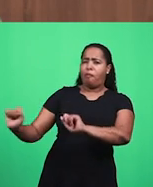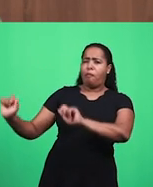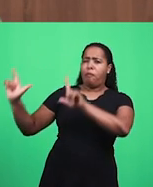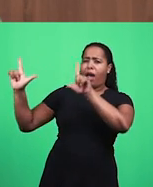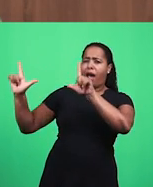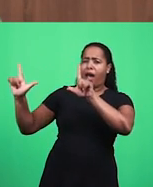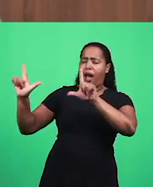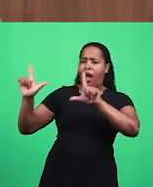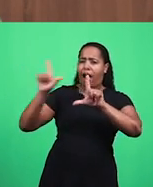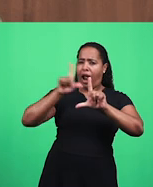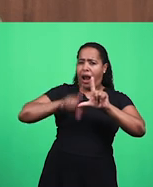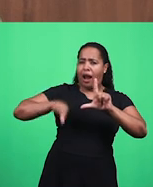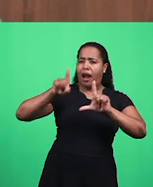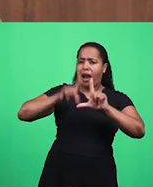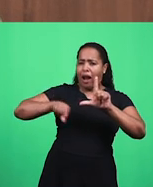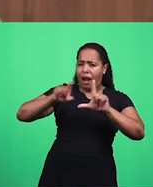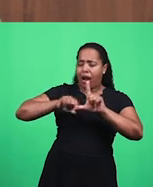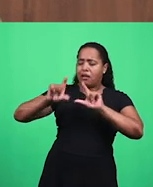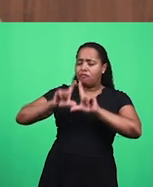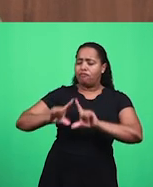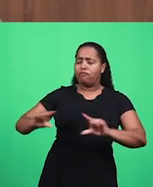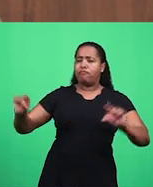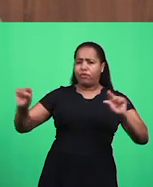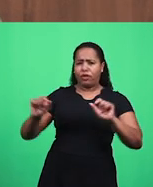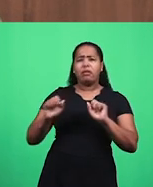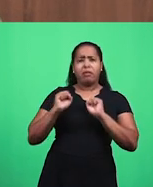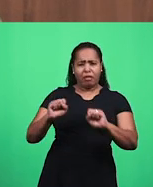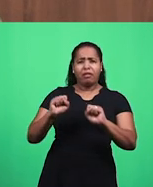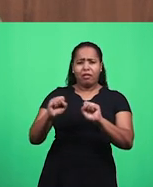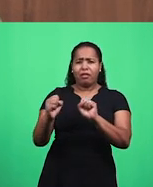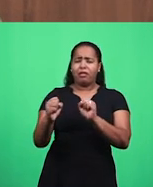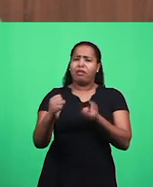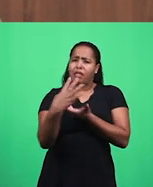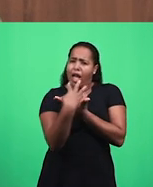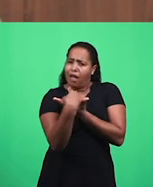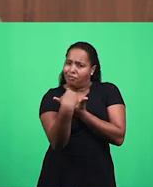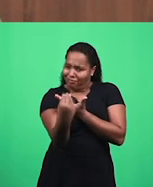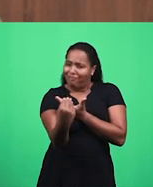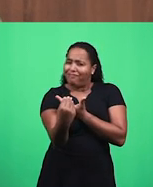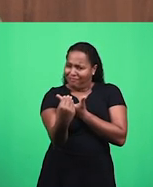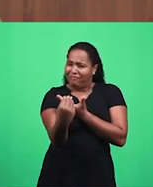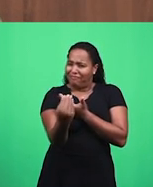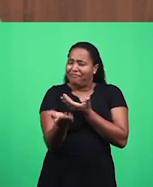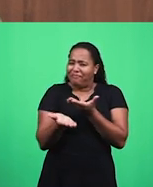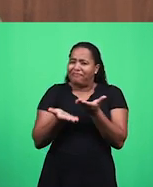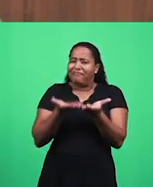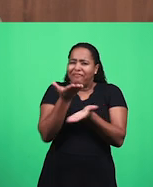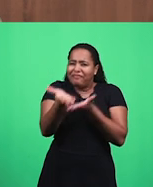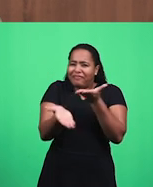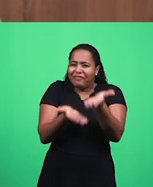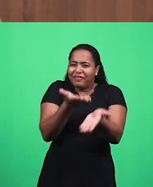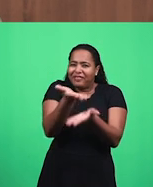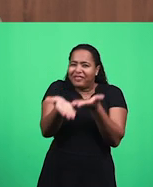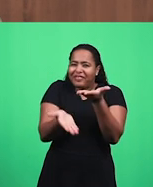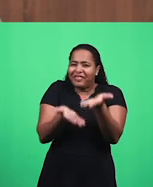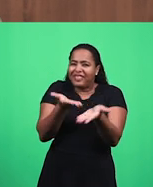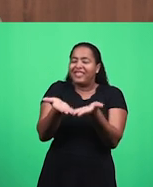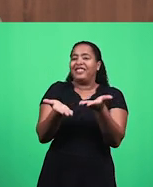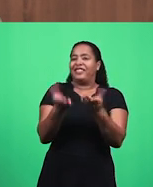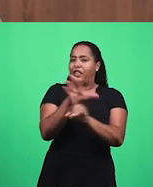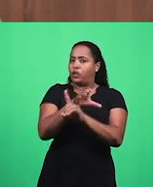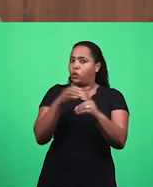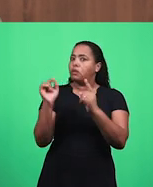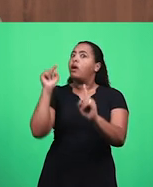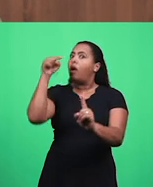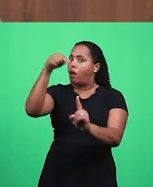хвала звучать, будут прекрасные изображения, но вы можете петь вместе с нами,